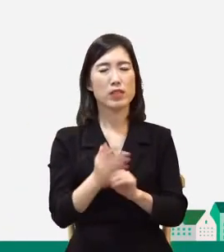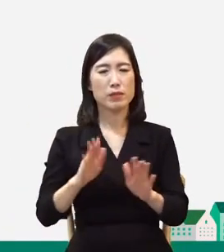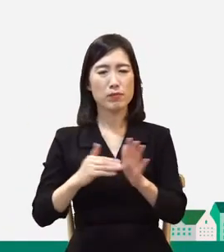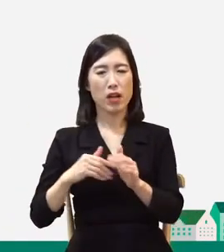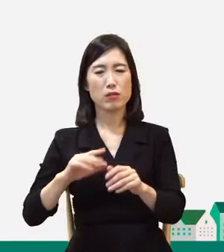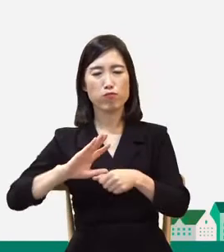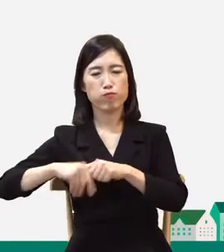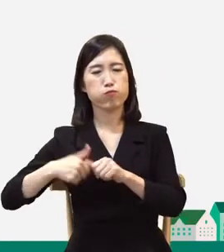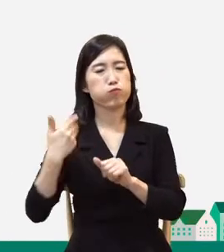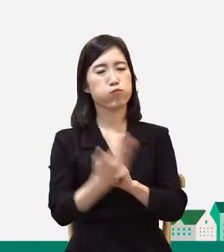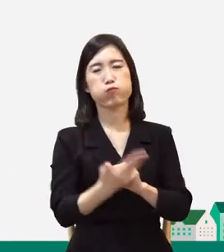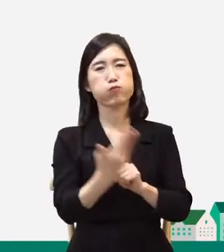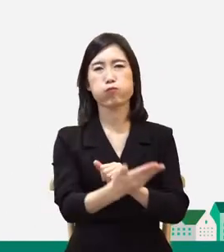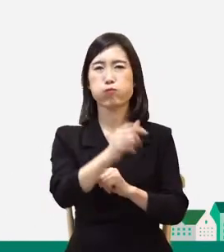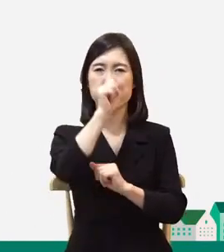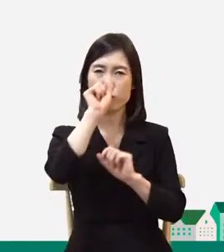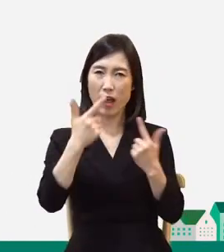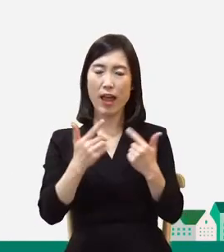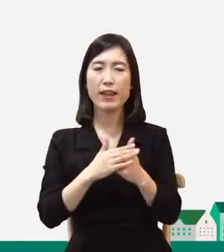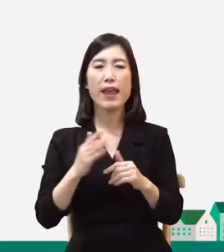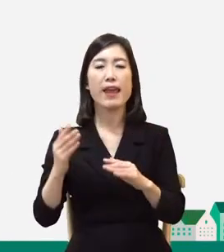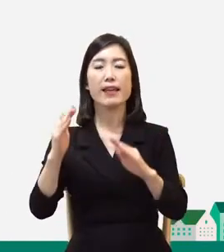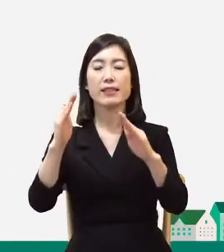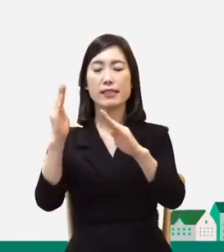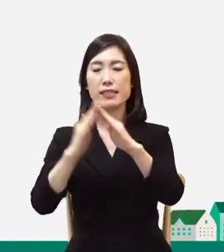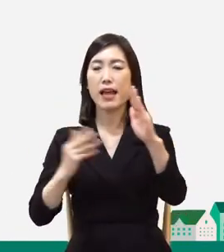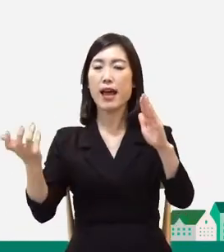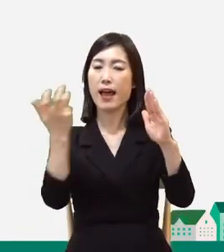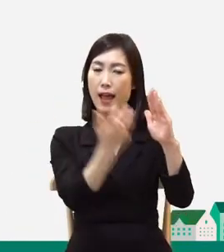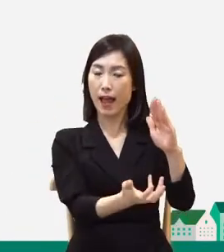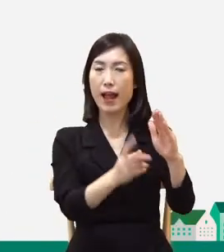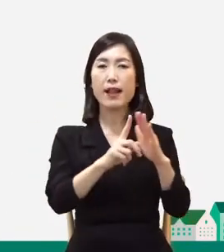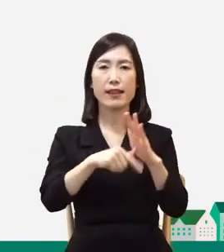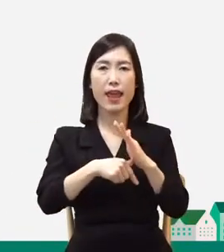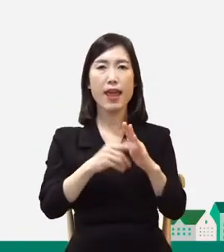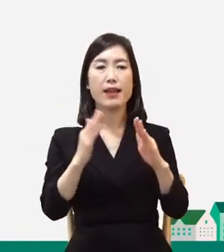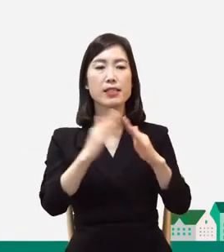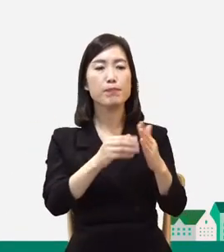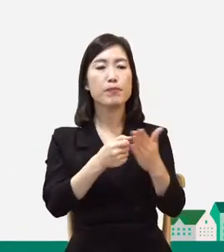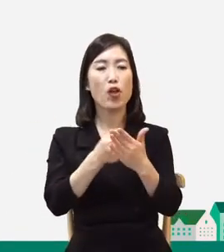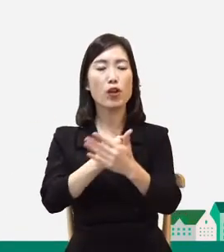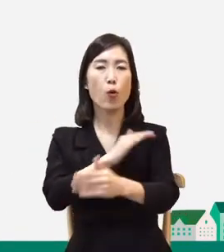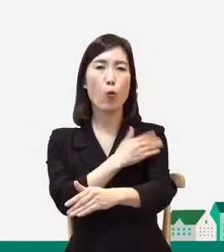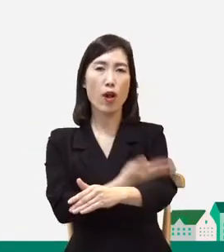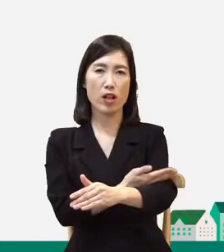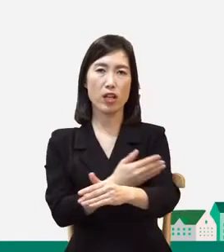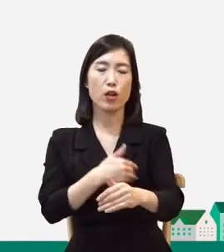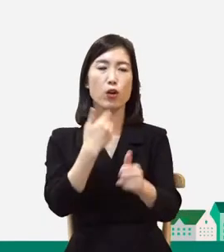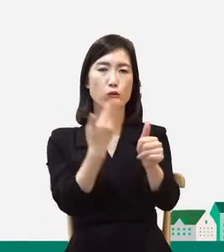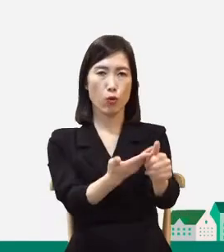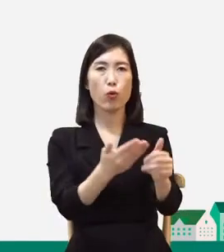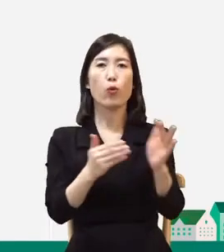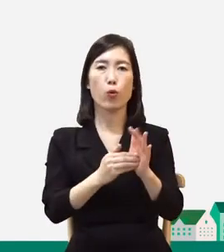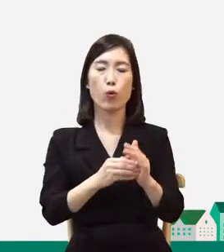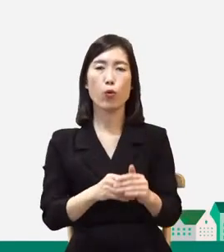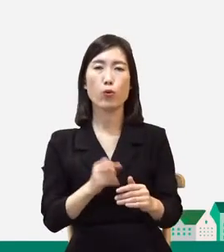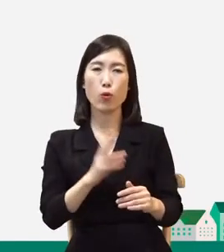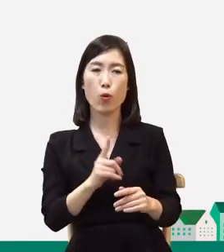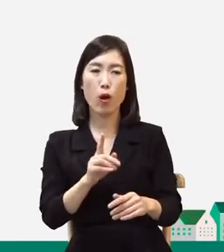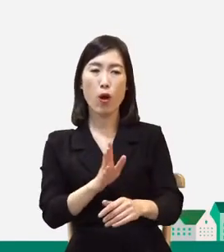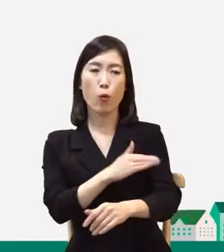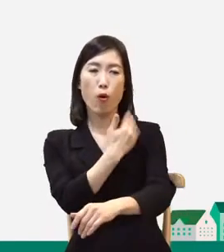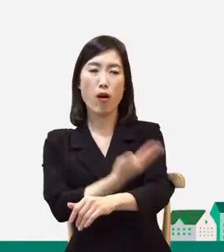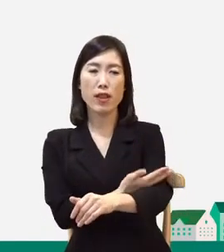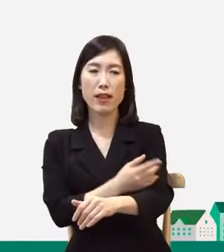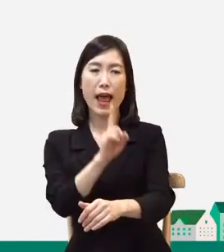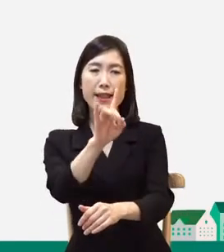같습니다. 그래서 지원주택은 삶의 가장 기본이 되는 주거권이 우선 입주민에게 넘어왔고 어찌 보면 단순히 하나의 권한을